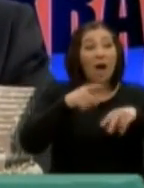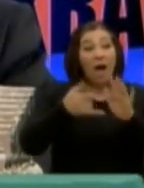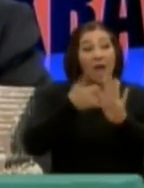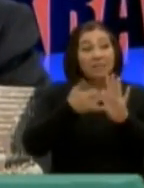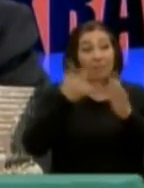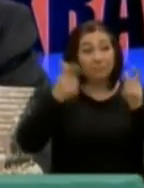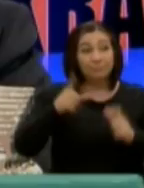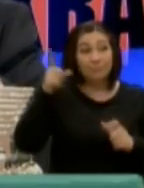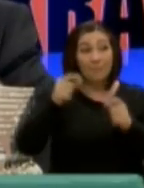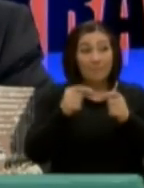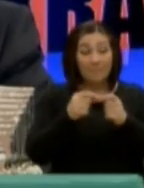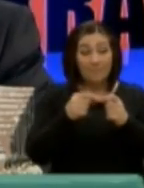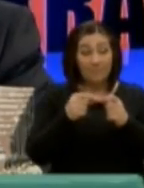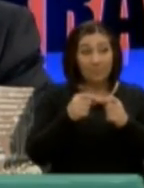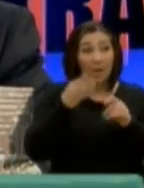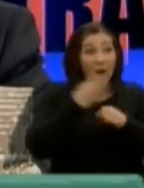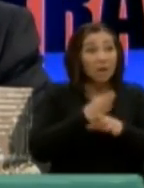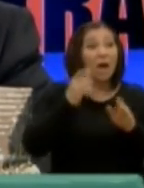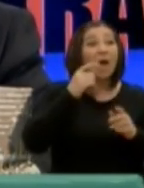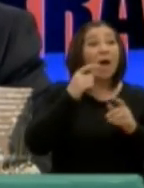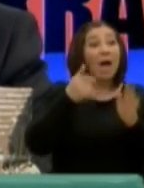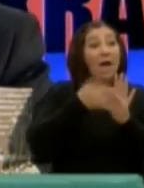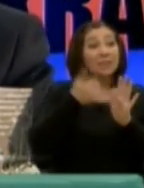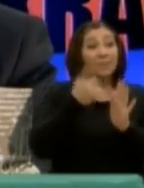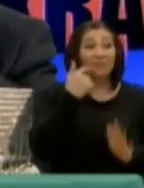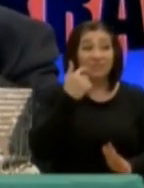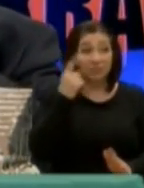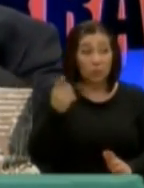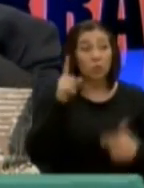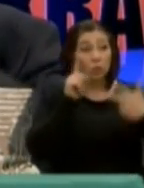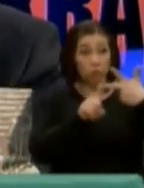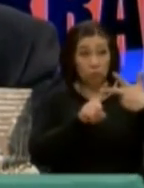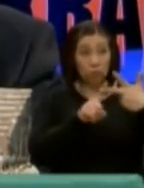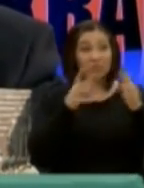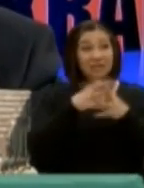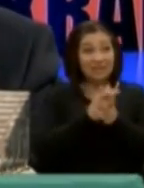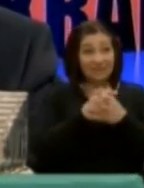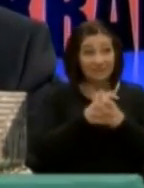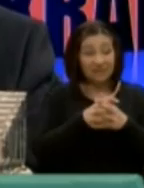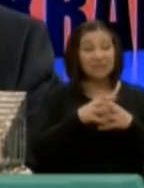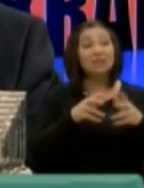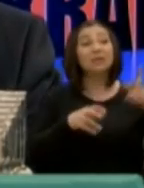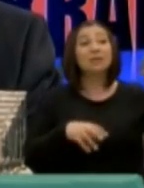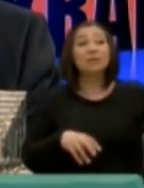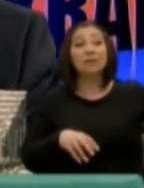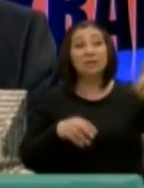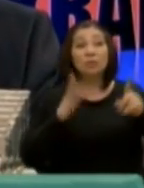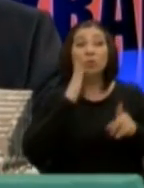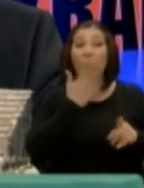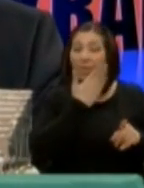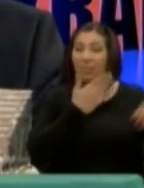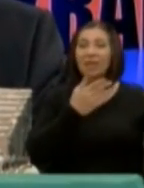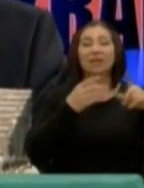getirilir. B1-B12 vitamini var. Hakiki Antep fıstığı. Hı hı. Enerji veren. Üç, ceviz, Şebengarisler, Tokat, Reşadiye'den